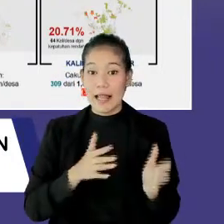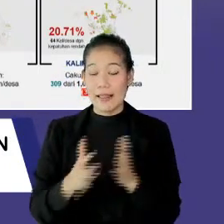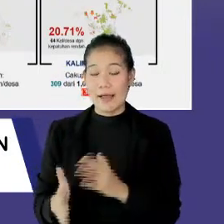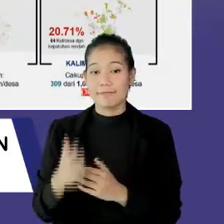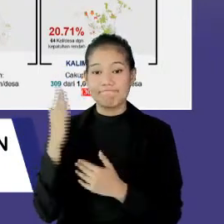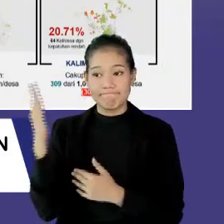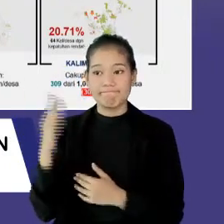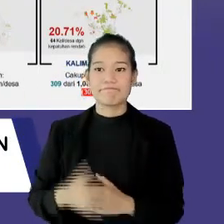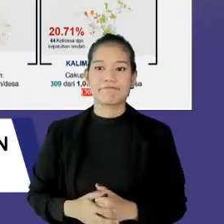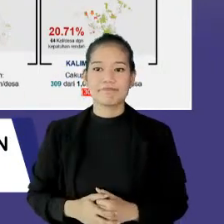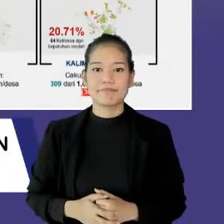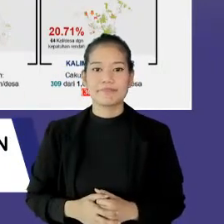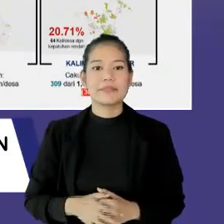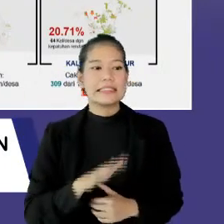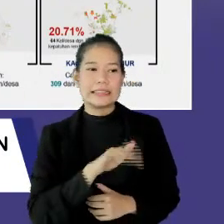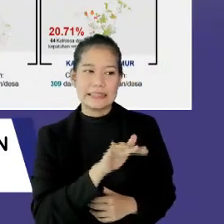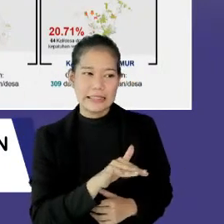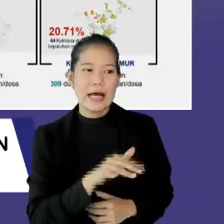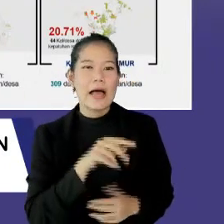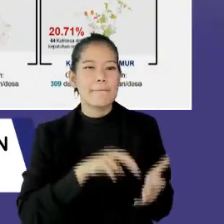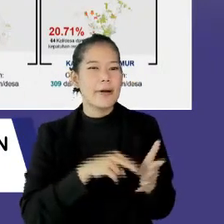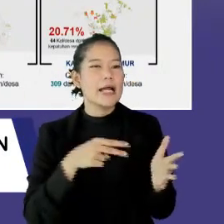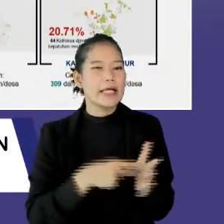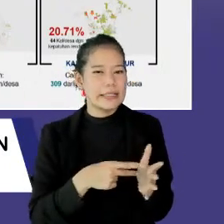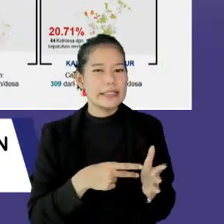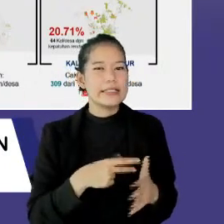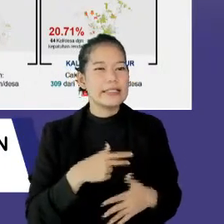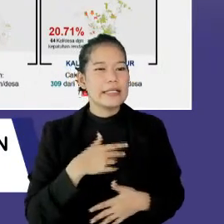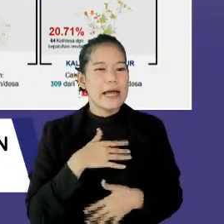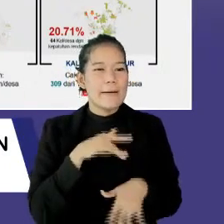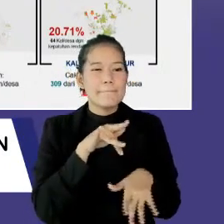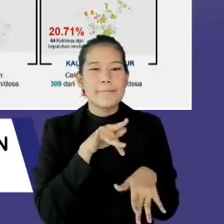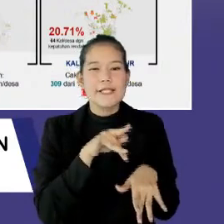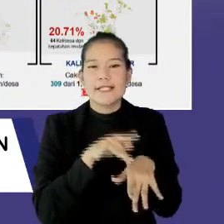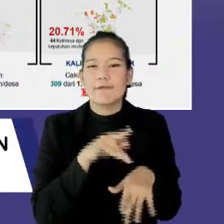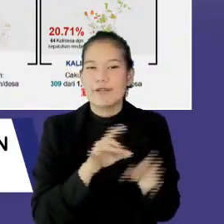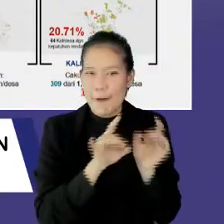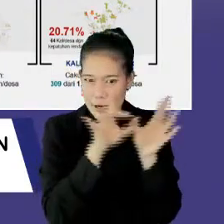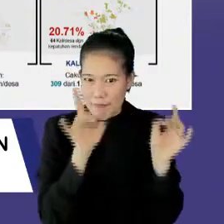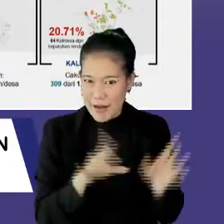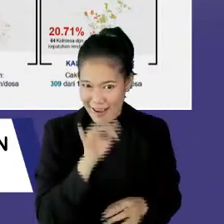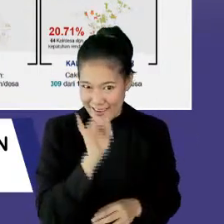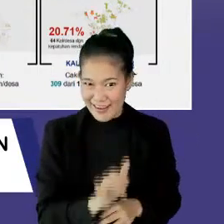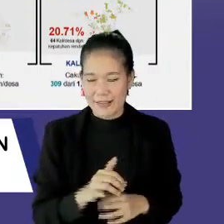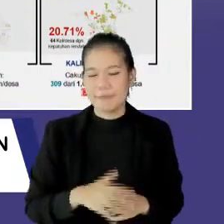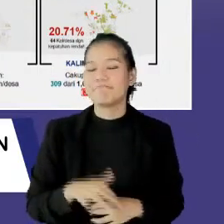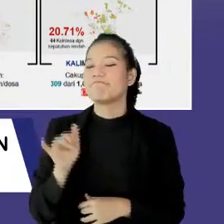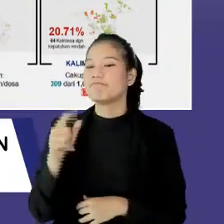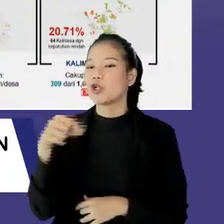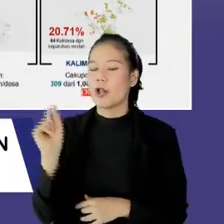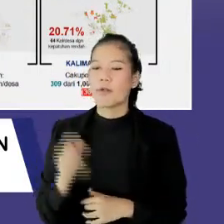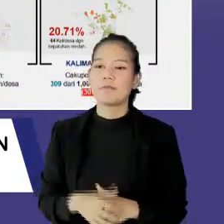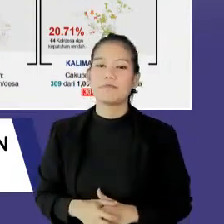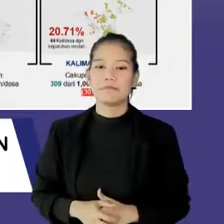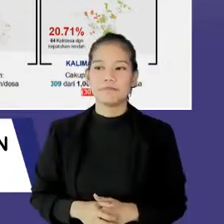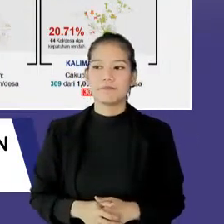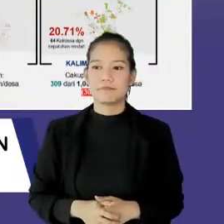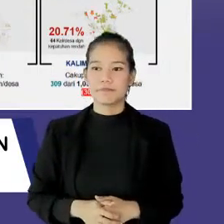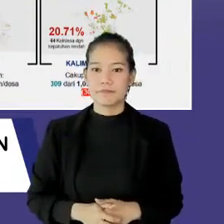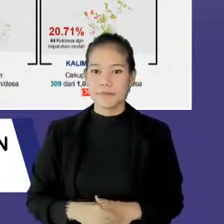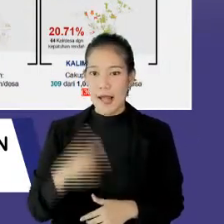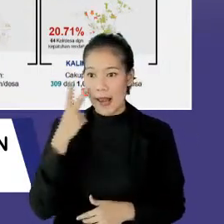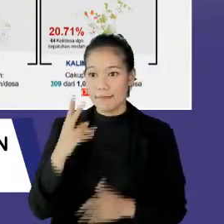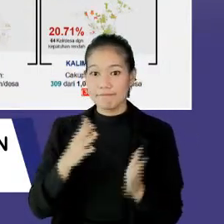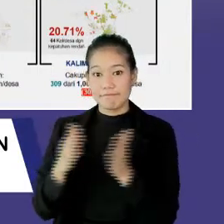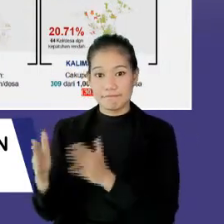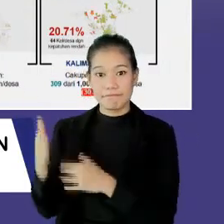sini. Baik, sense of crisis-nya masih beda-beda nih karena ngerasa nggak terlalu banyak begitu ya. Betul. Kita